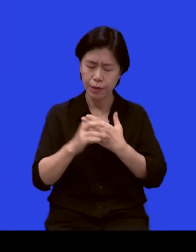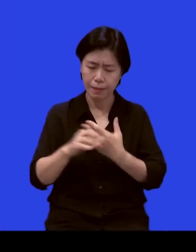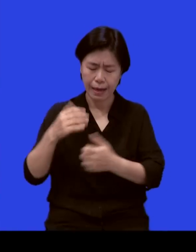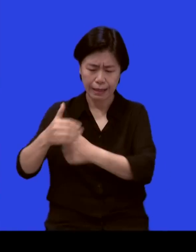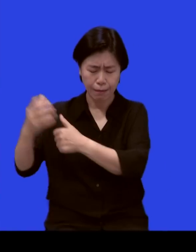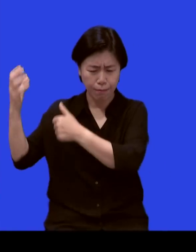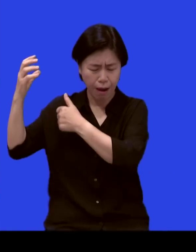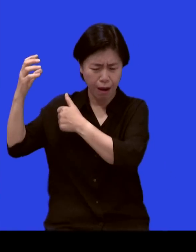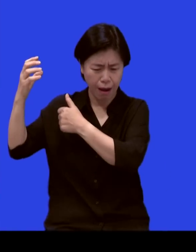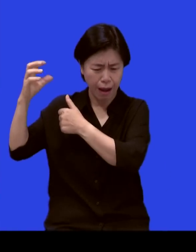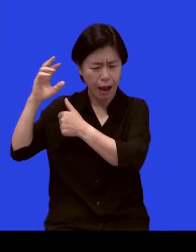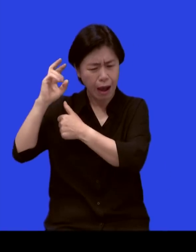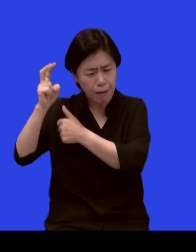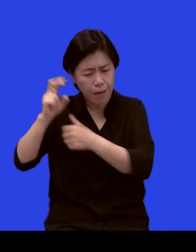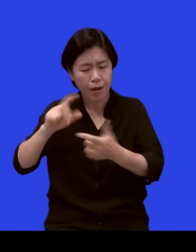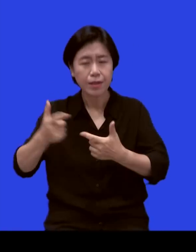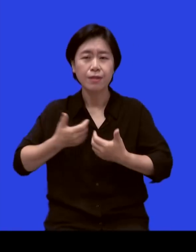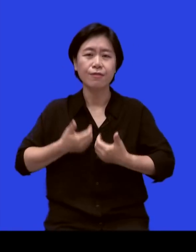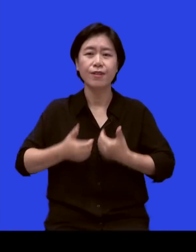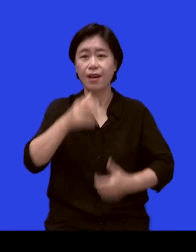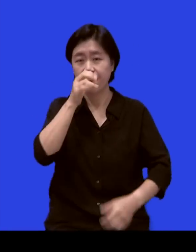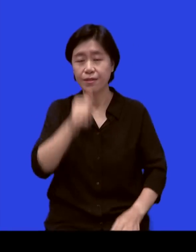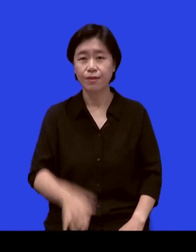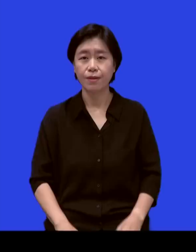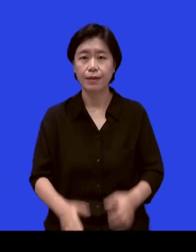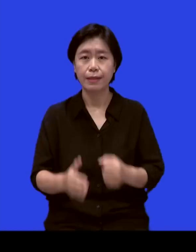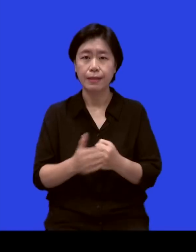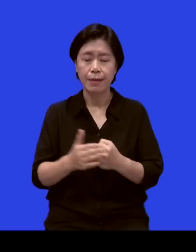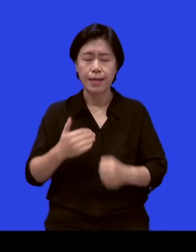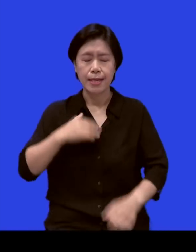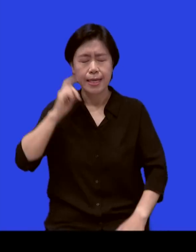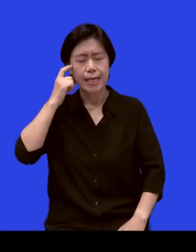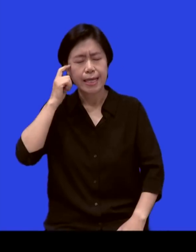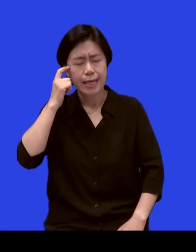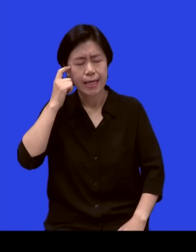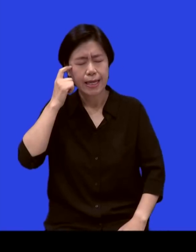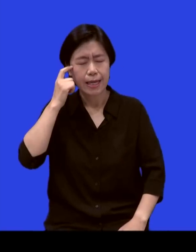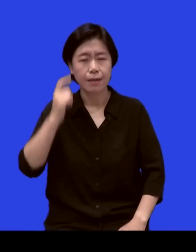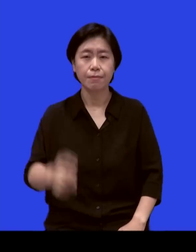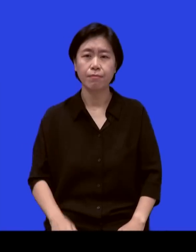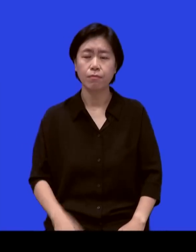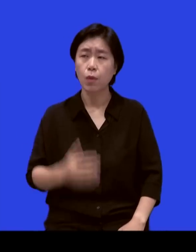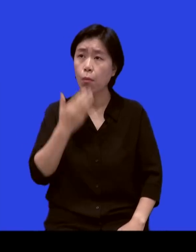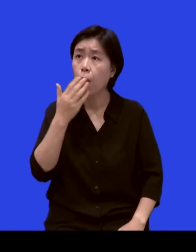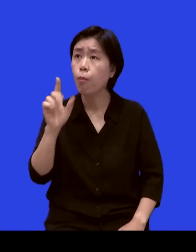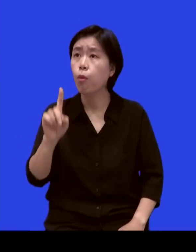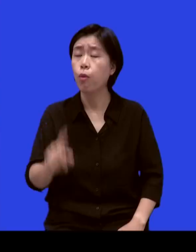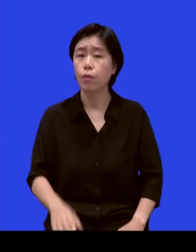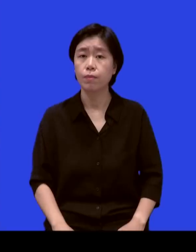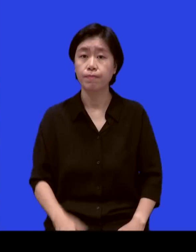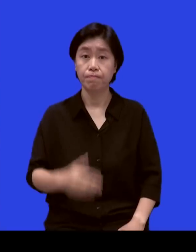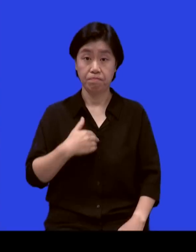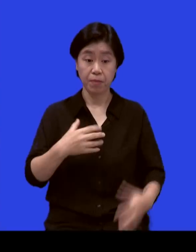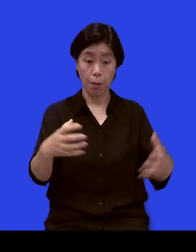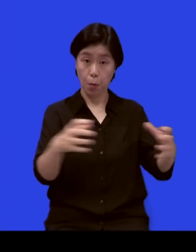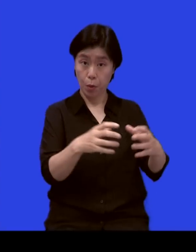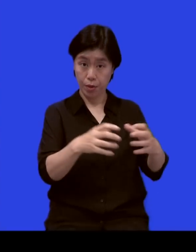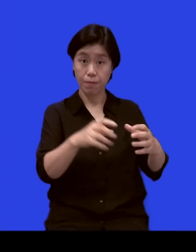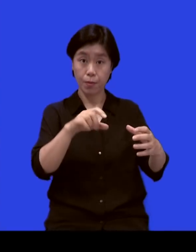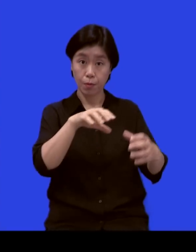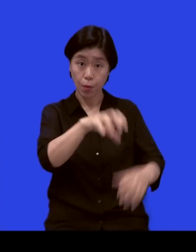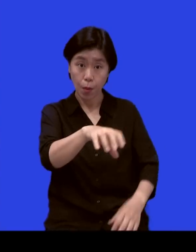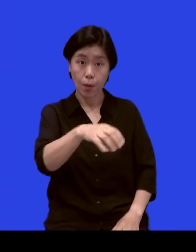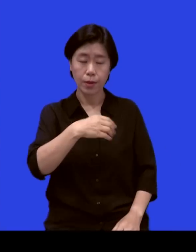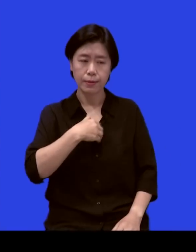있어. 뭔지 알아. 그래가지고 제가 오면서 계속 생각했어요. 이거 내가 뭘 할 수 있지? 그러다가 주토커에 제가 그 글을 올렸어요. 예. 혹시